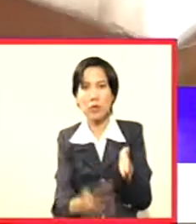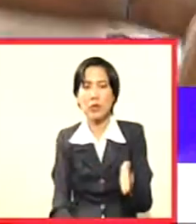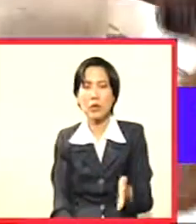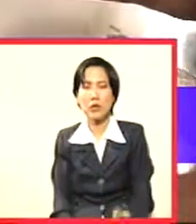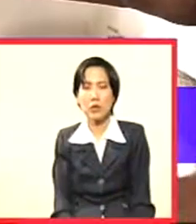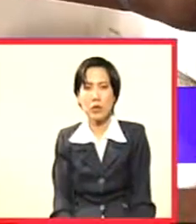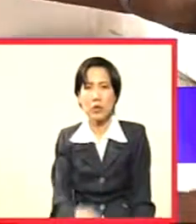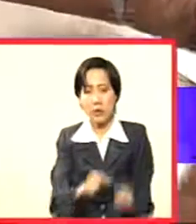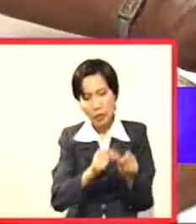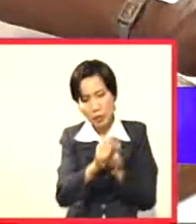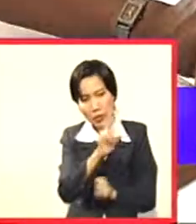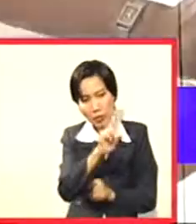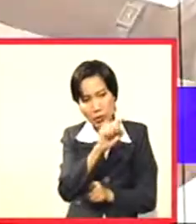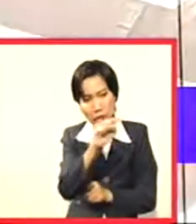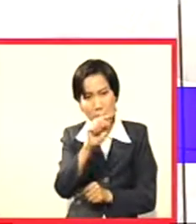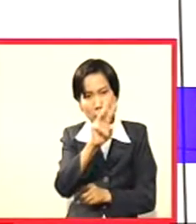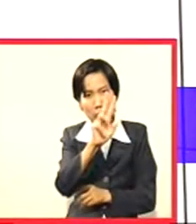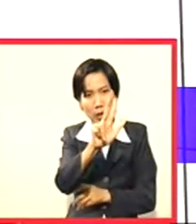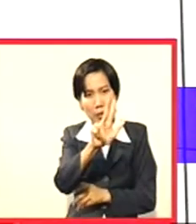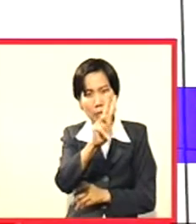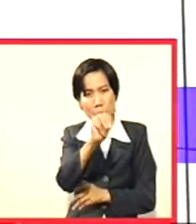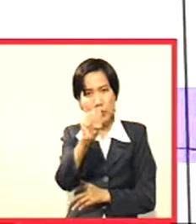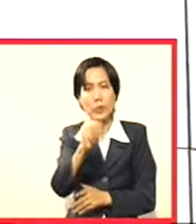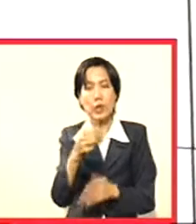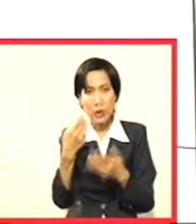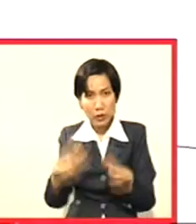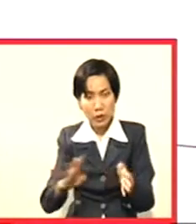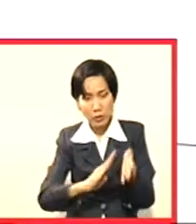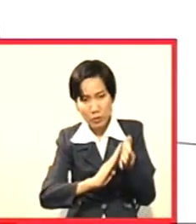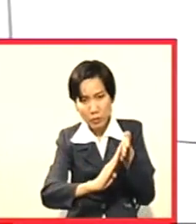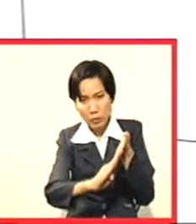าณ 2-3 มิลลิเมตรปูต่อไปจนเสร็จเต็มพื้น